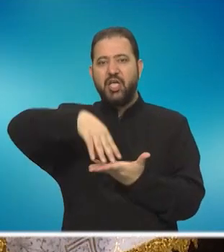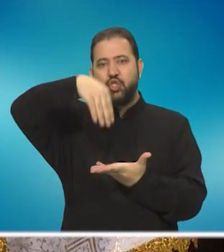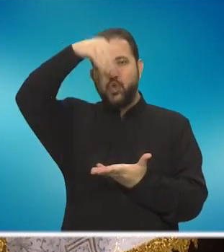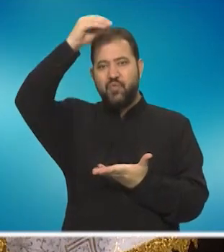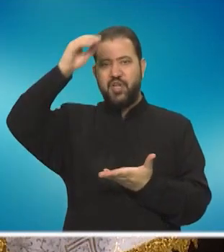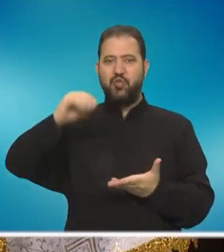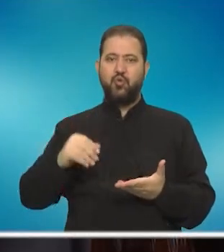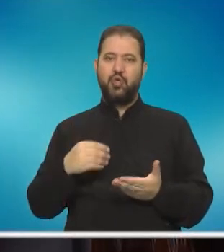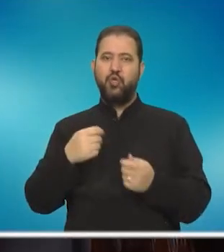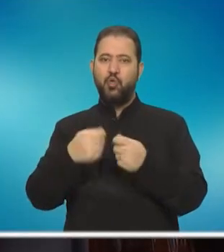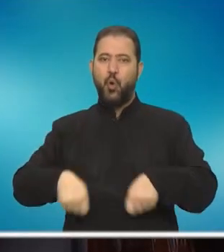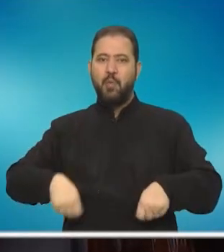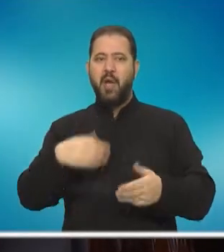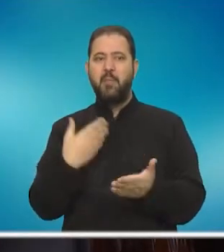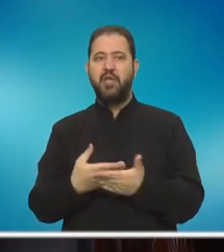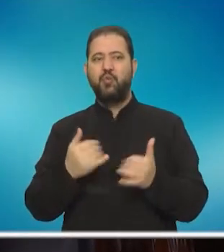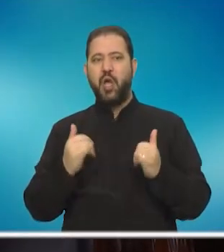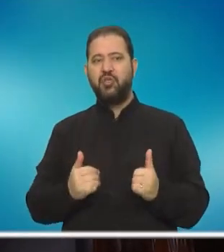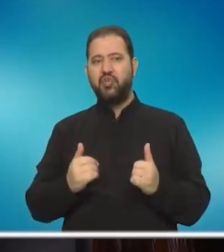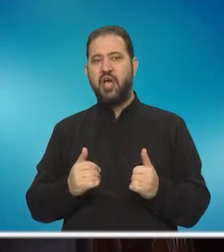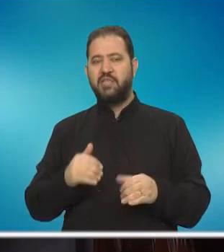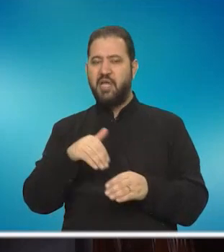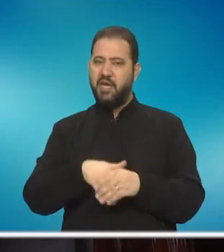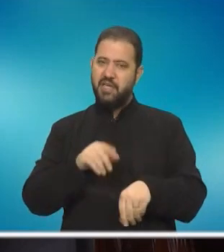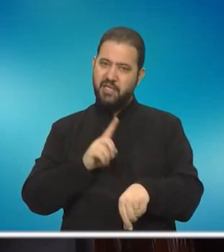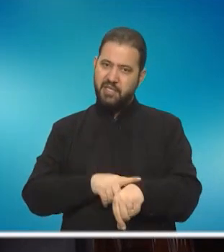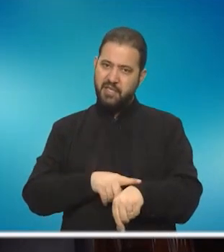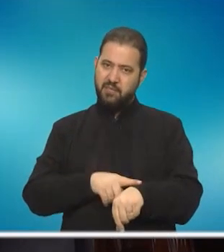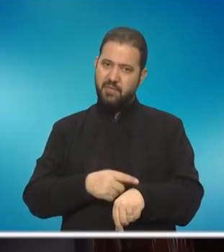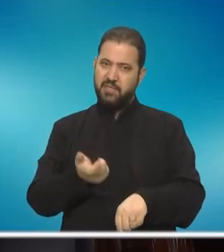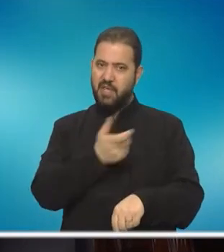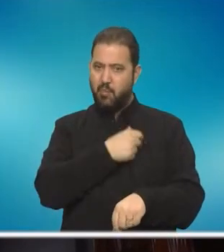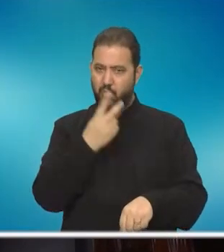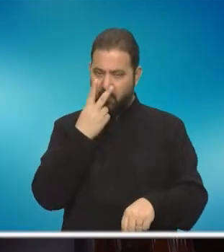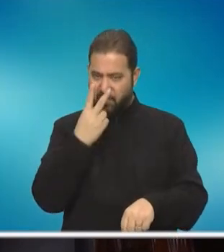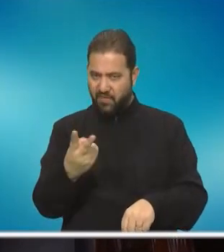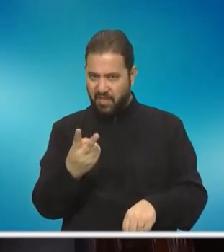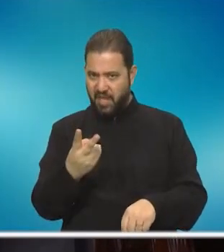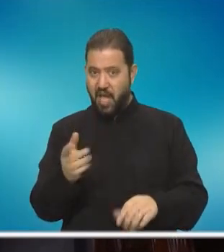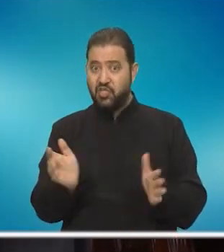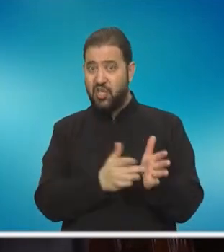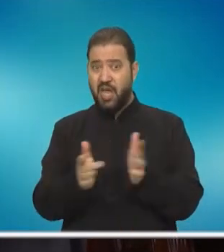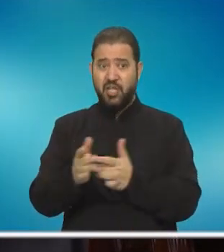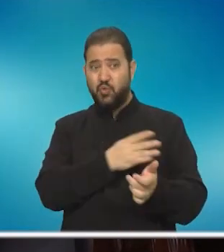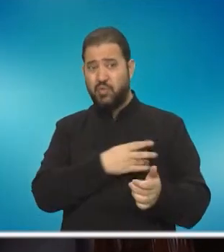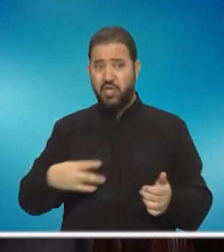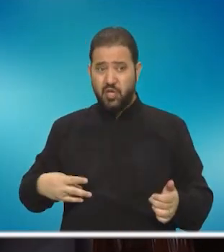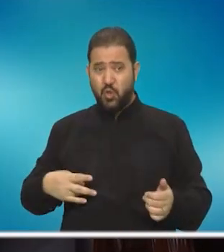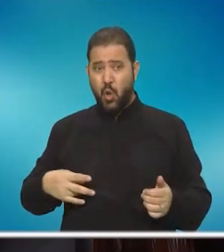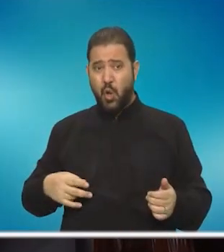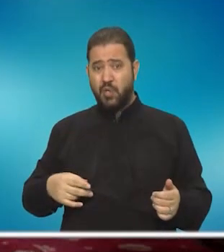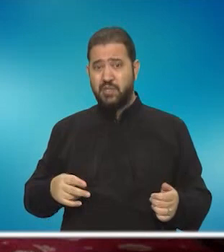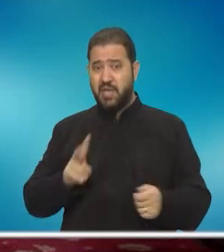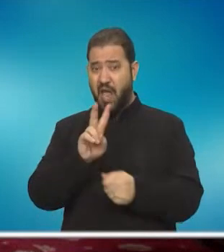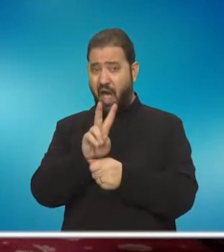împlinire duhovnicească. Tocmai de aceea, de-a lungul timpului, s-a putut vedea și chiar Mântuitorul Hristos